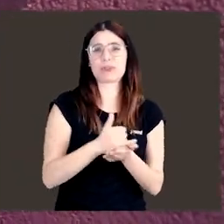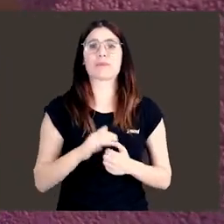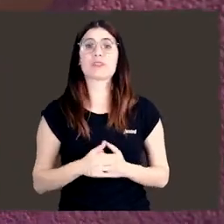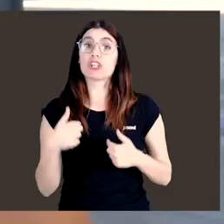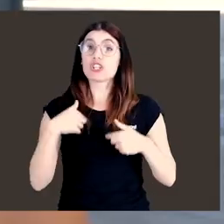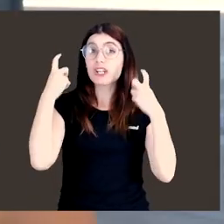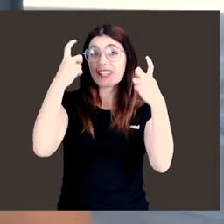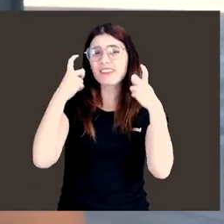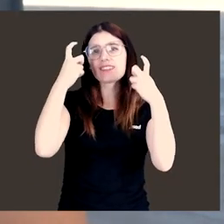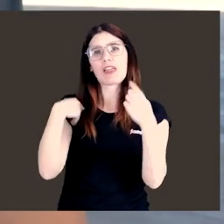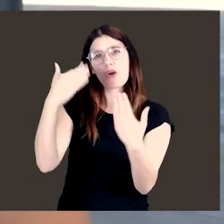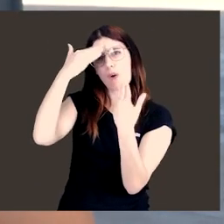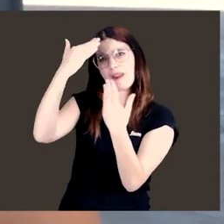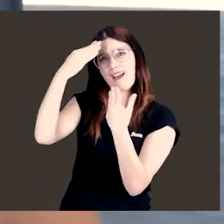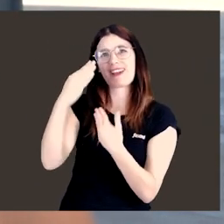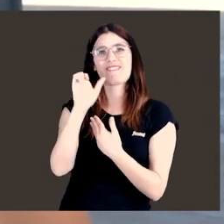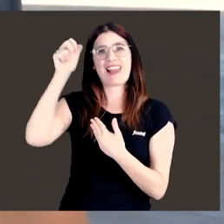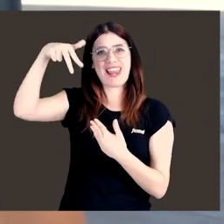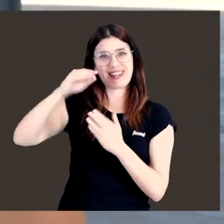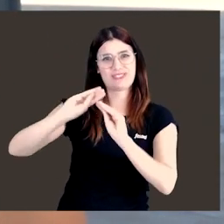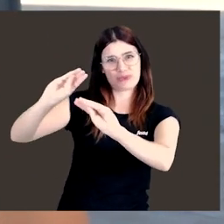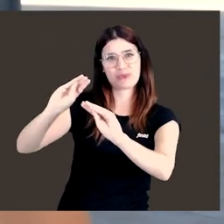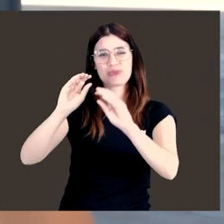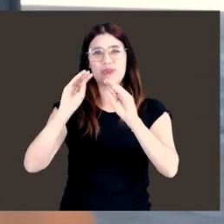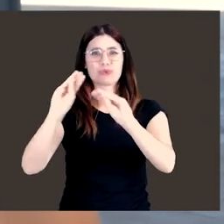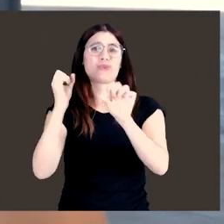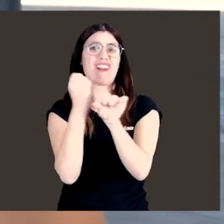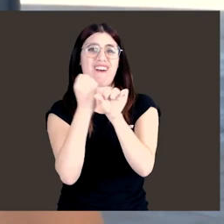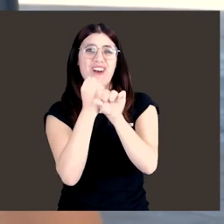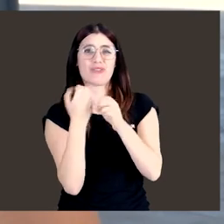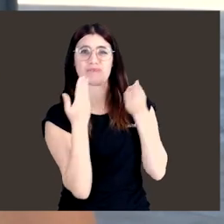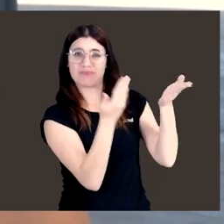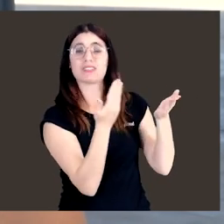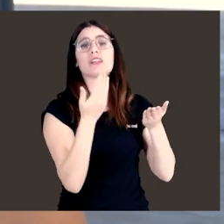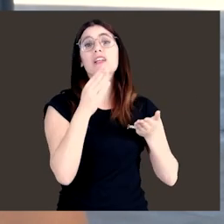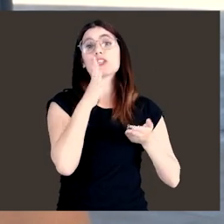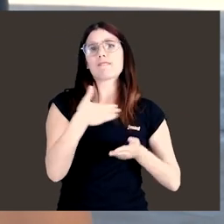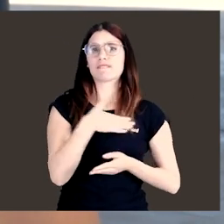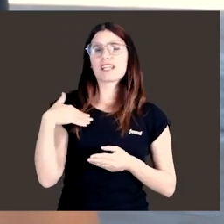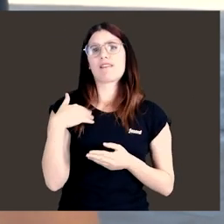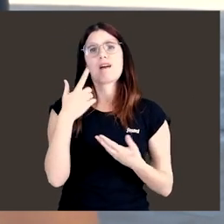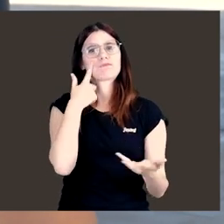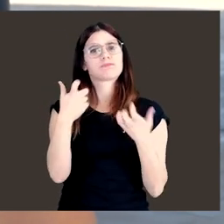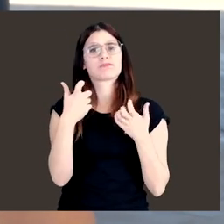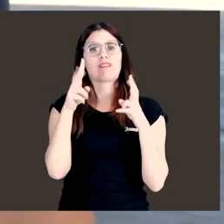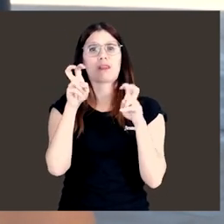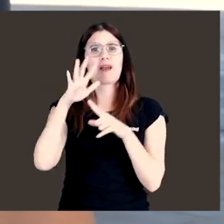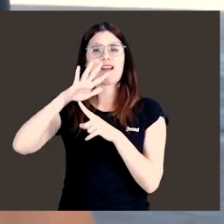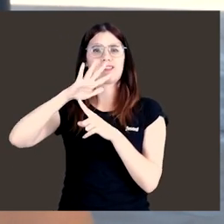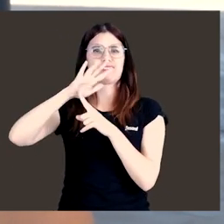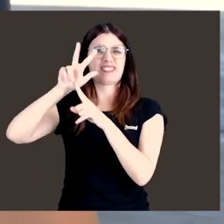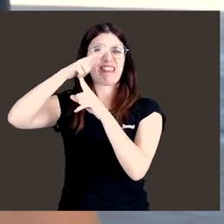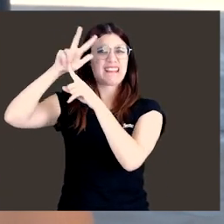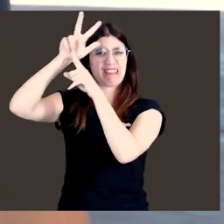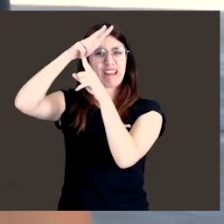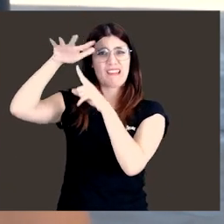Balat de la Ribera. Va es tractar de retrohomenatge a Belén en el seu treball i volia destacar sobretot el tema del